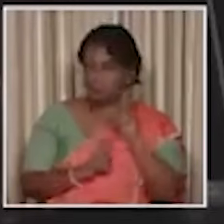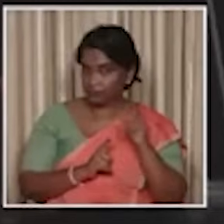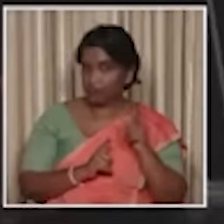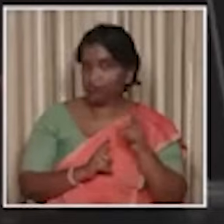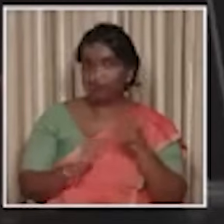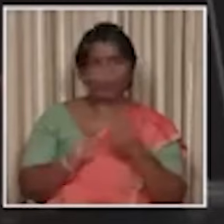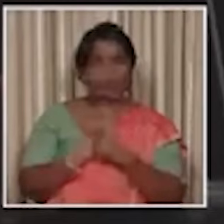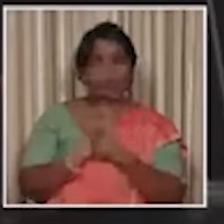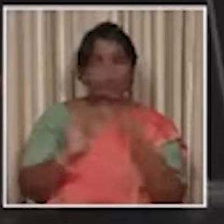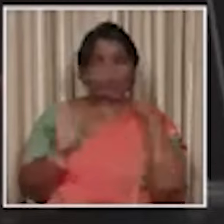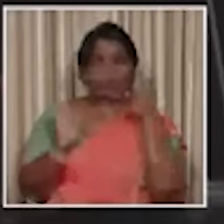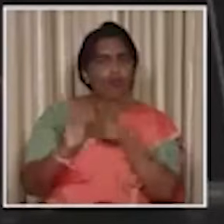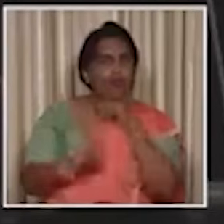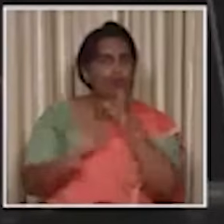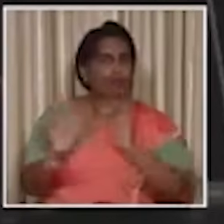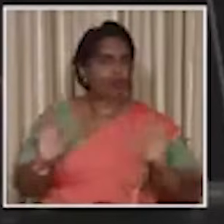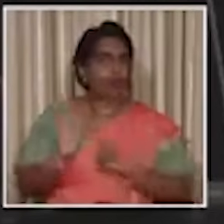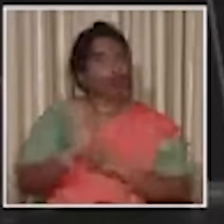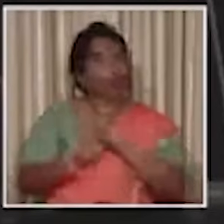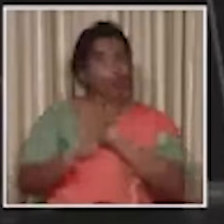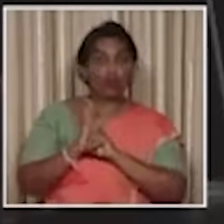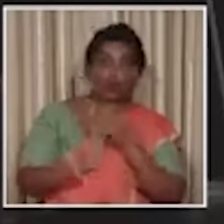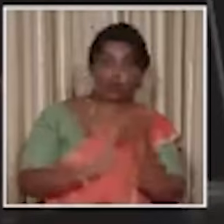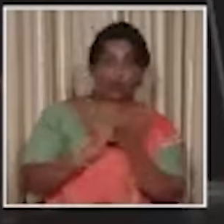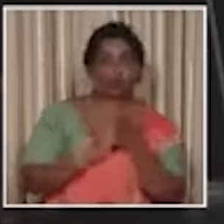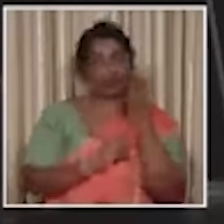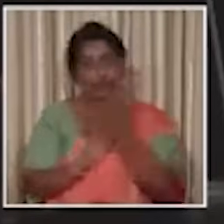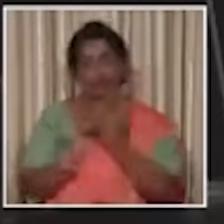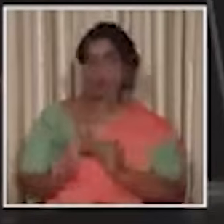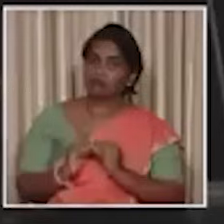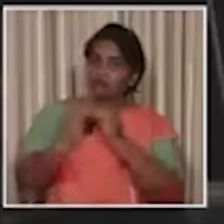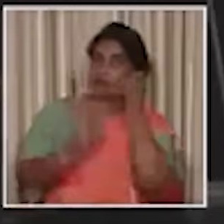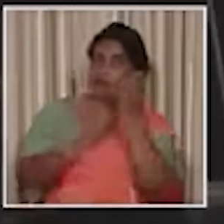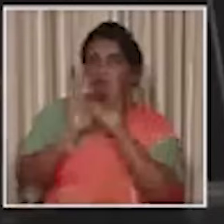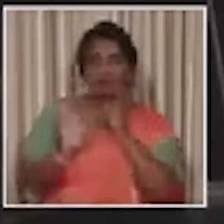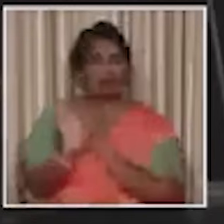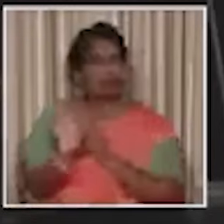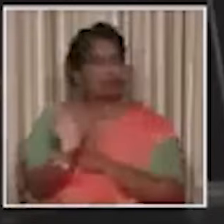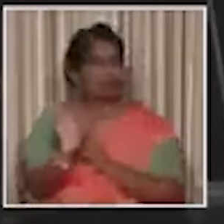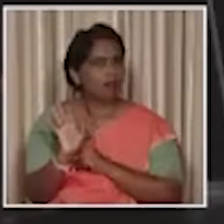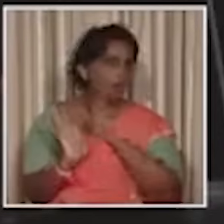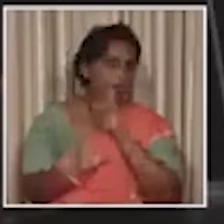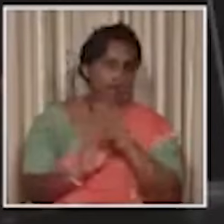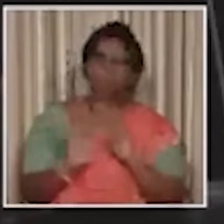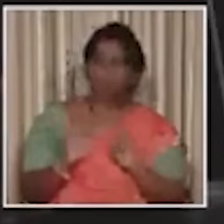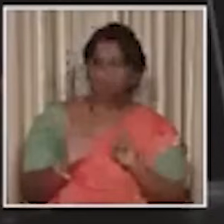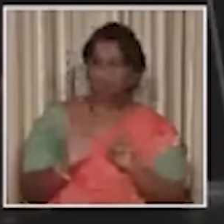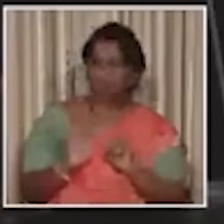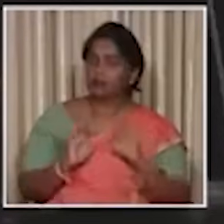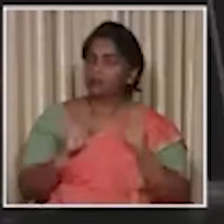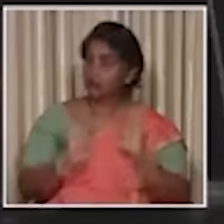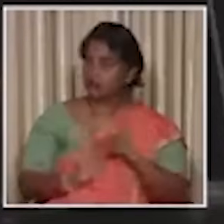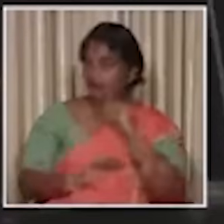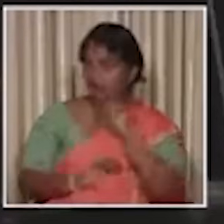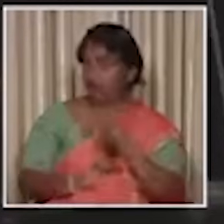தவிர்த்து வடக்குக்கு நான் அதிகாரங்களை வழங்கி அபிவிருத்தி செய்ய போகிறேன் என்று அடிக்கடி சொல்லிக் கொண்டிருக்கிறார். இதனுடைய வார்த்தை தயவு செய்து முதல் அவற்றையெல்லாம்